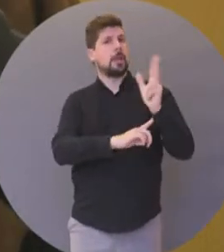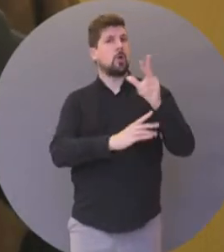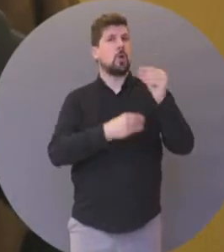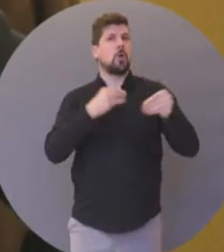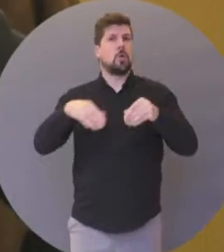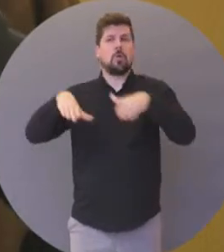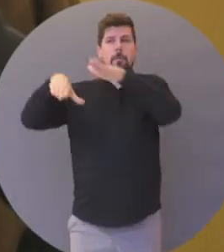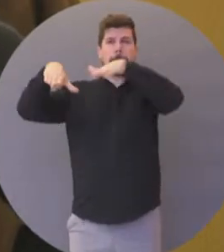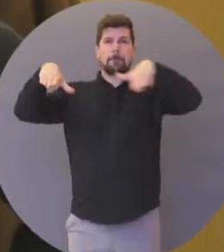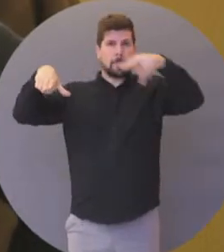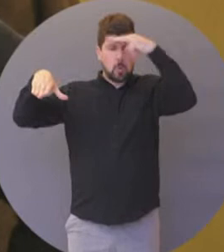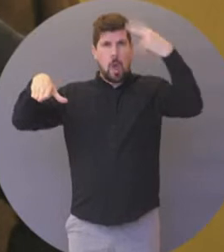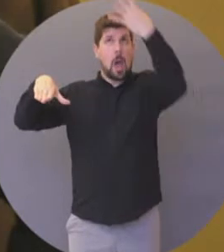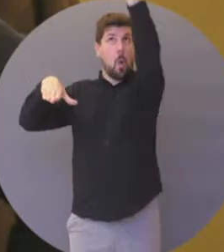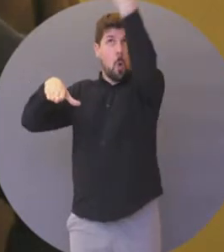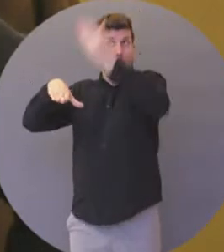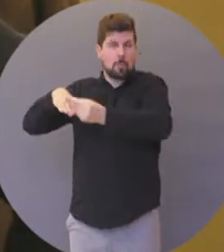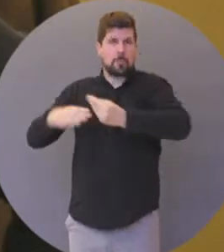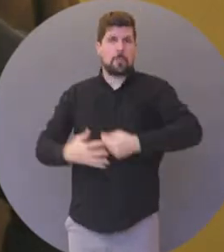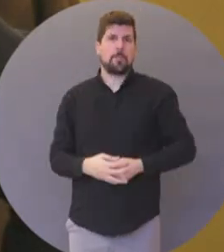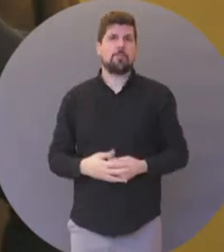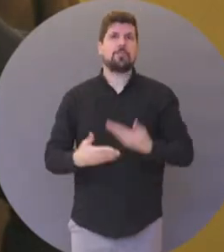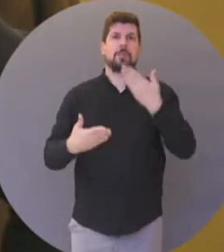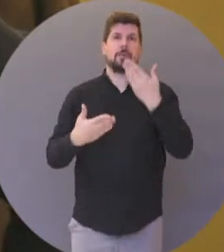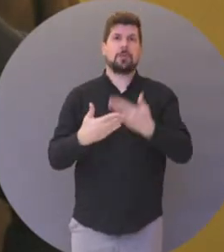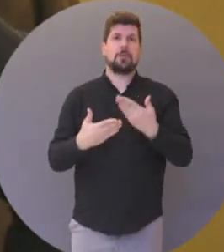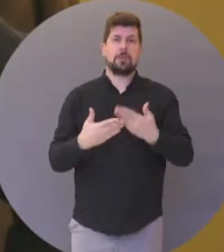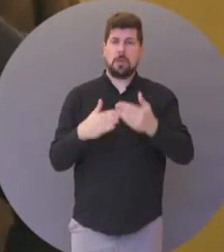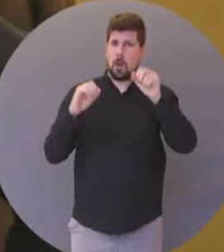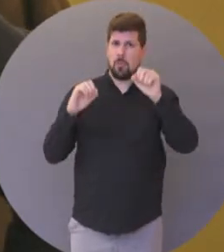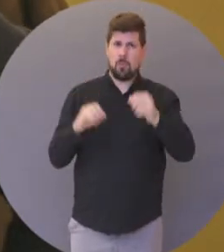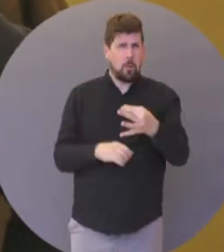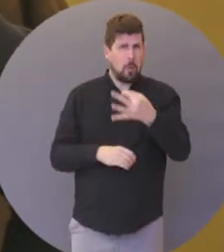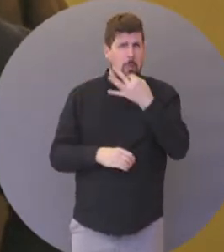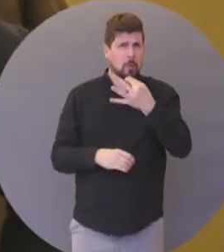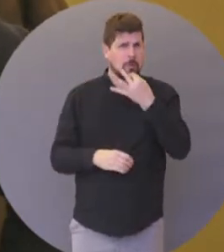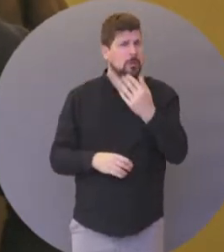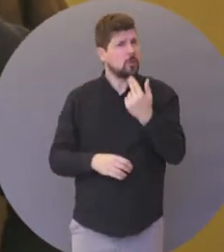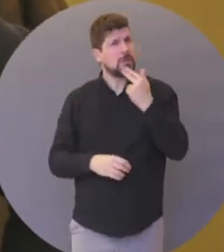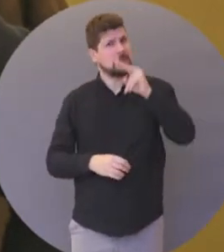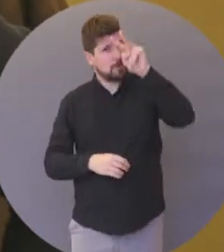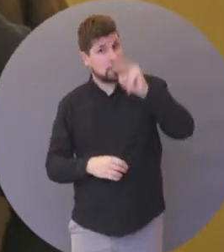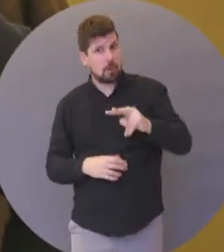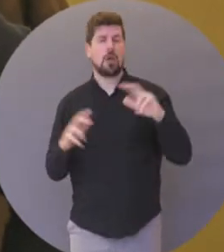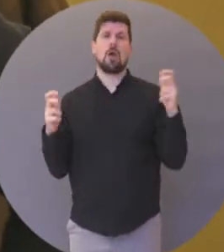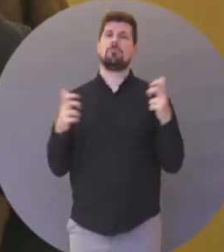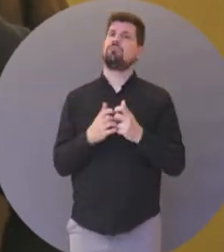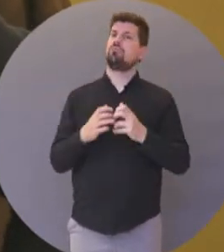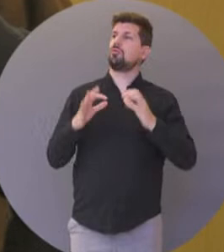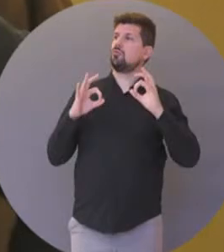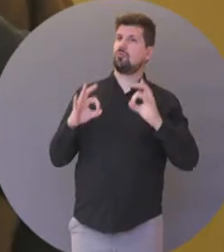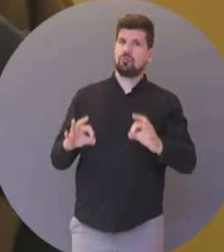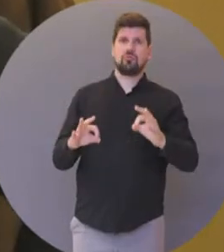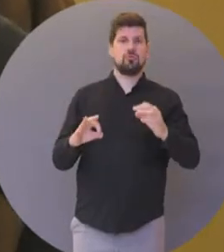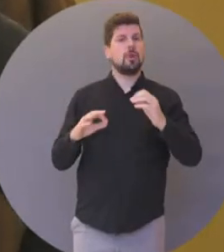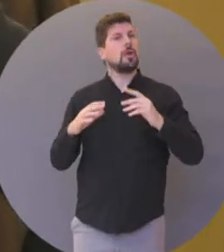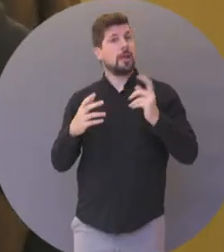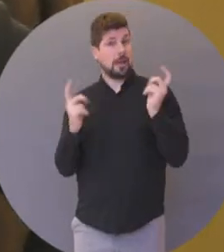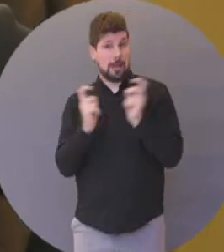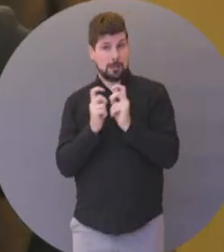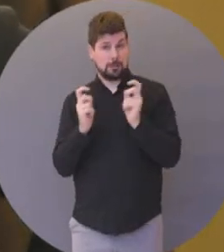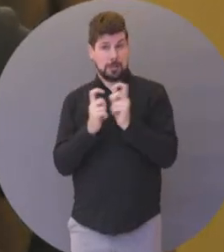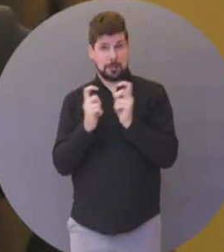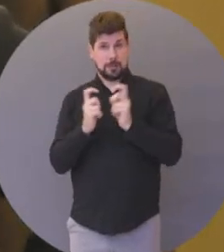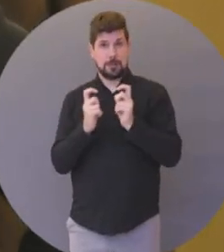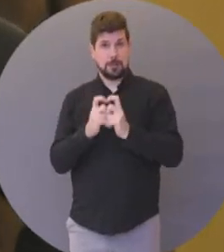sources représentent à la fois les plus grands gisements ainsi que des coûts qui permettraient de fournir une électricité moins cher au